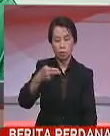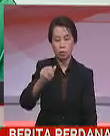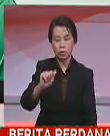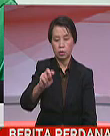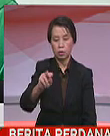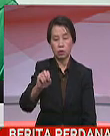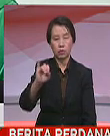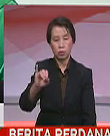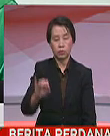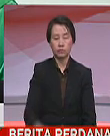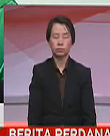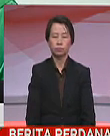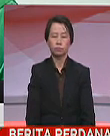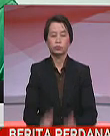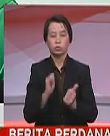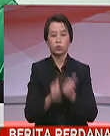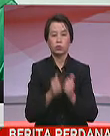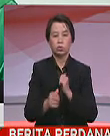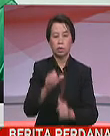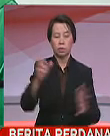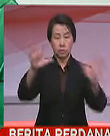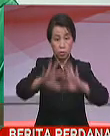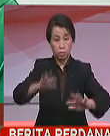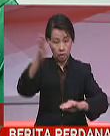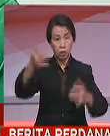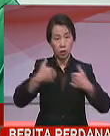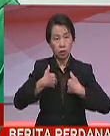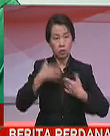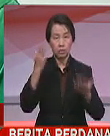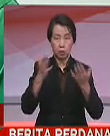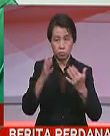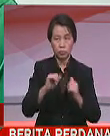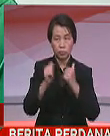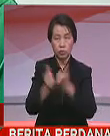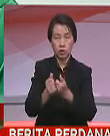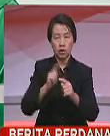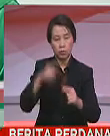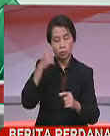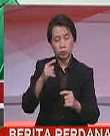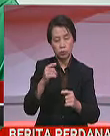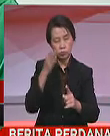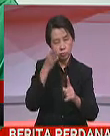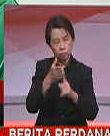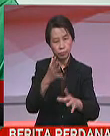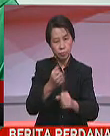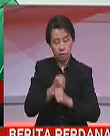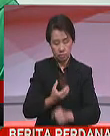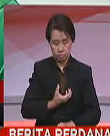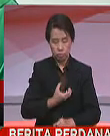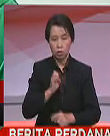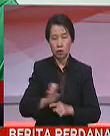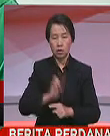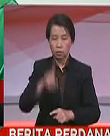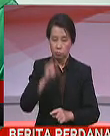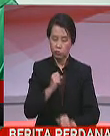datang, medal kita jangka boleh peruhi, tapi untuk gol tu perlu bekerja